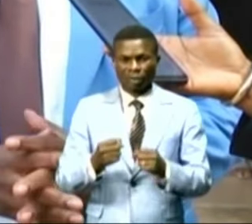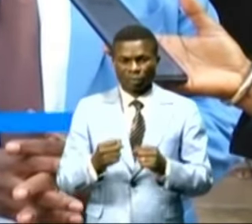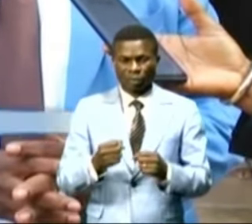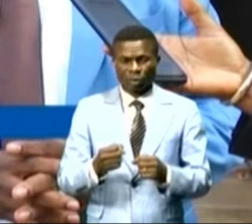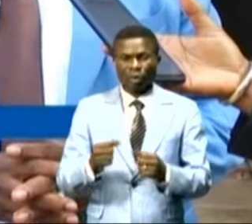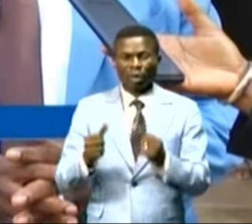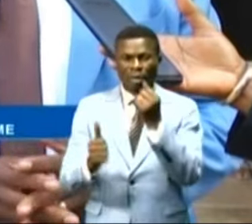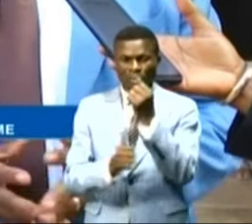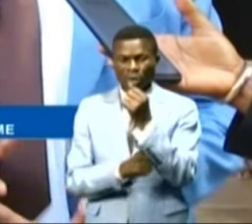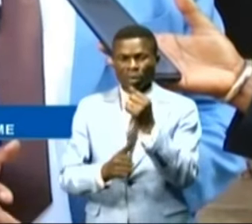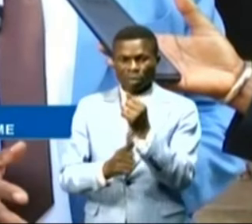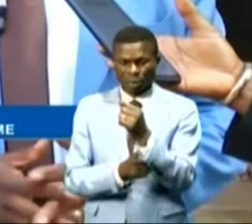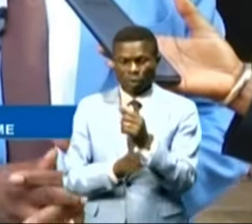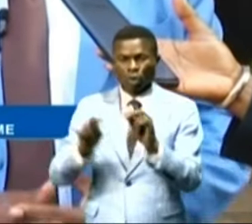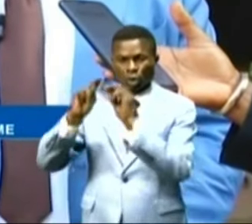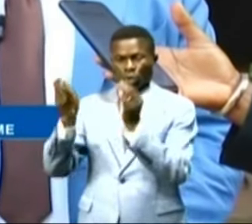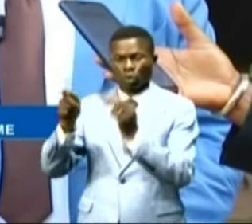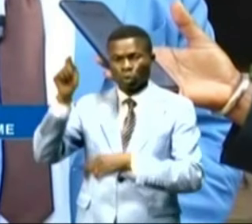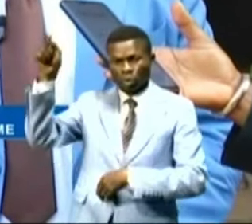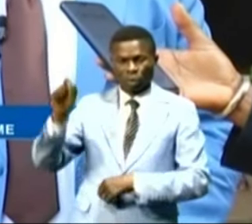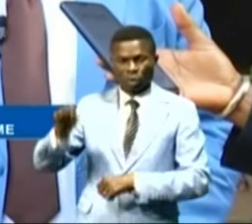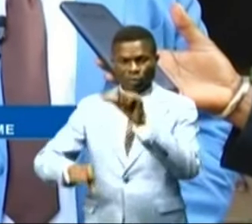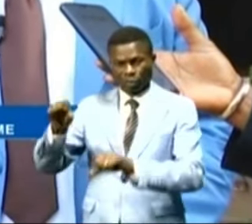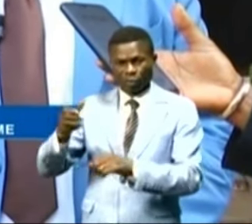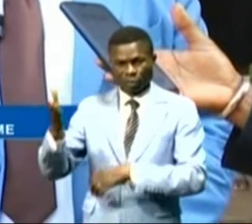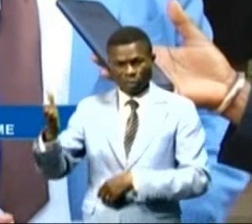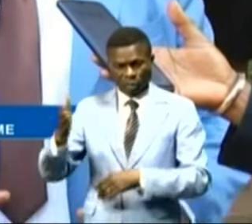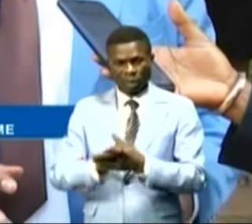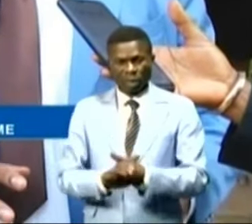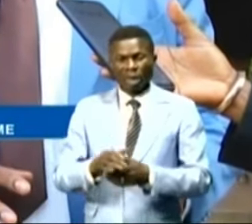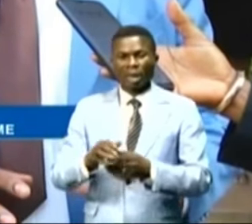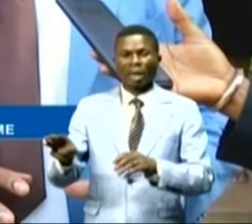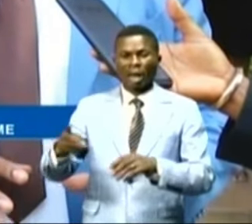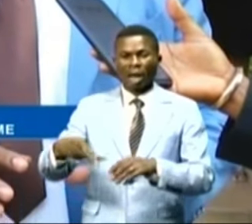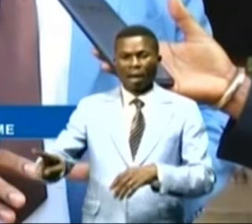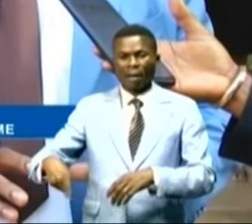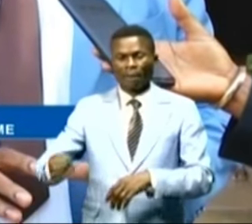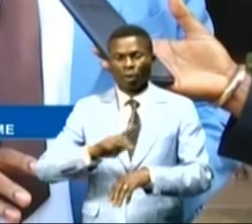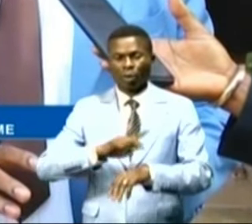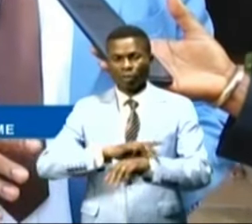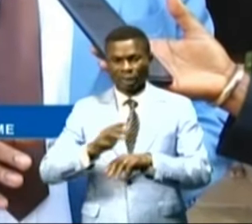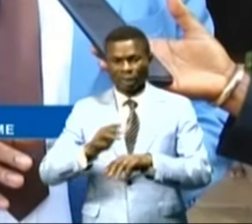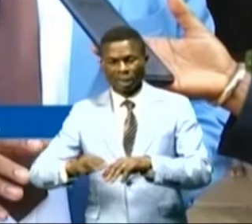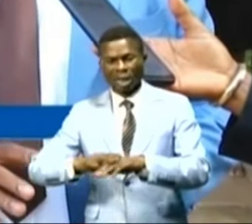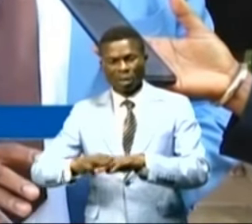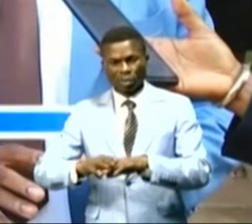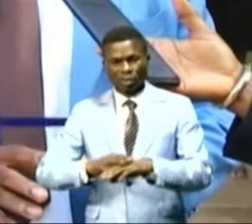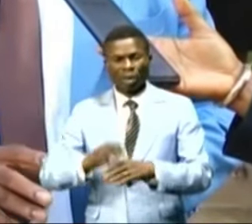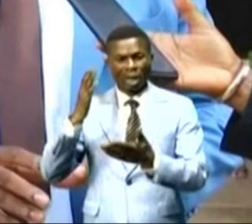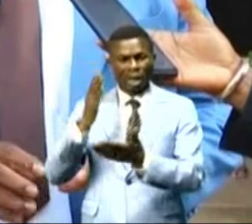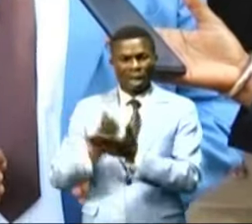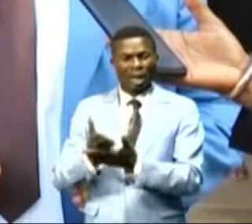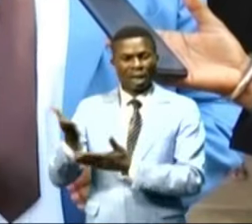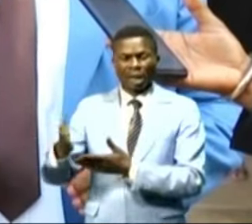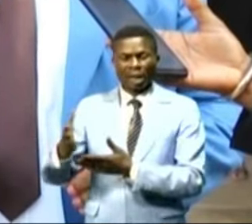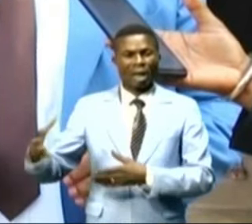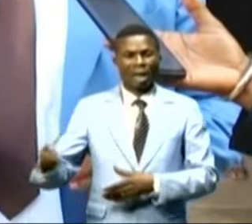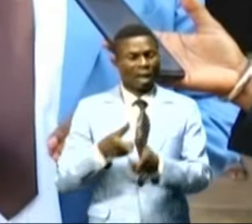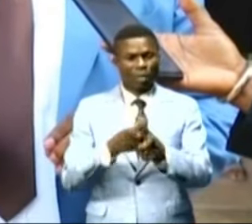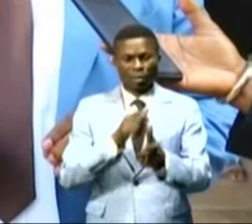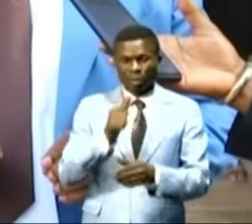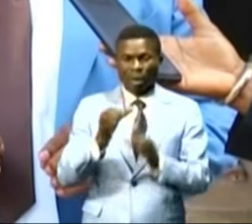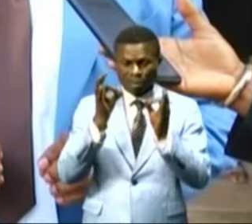dans les groupes armées, notamment chez nous au Maniema. Mais on ne va pas seulement se limiter à les démobiliser, mais à